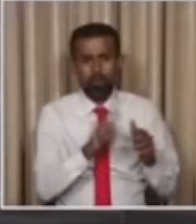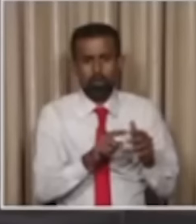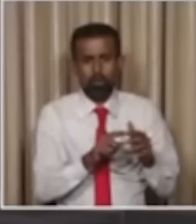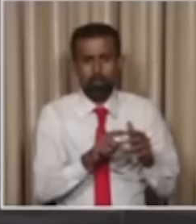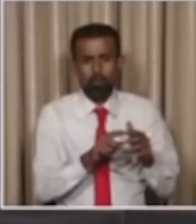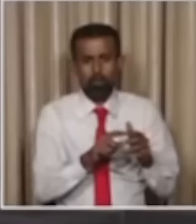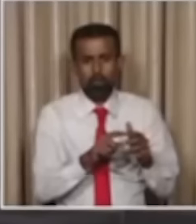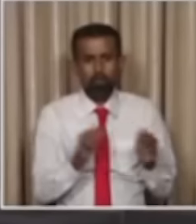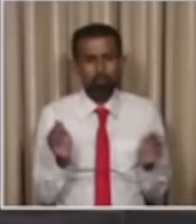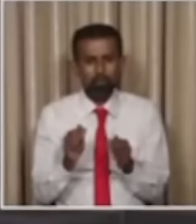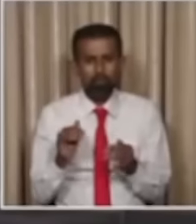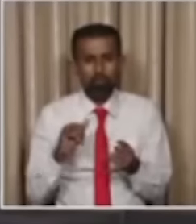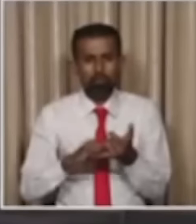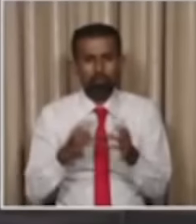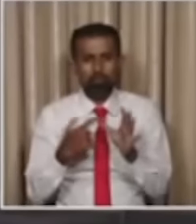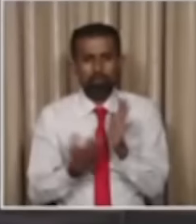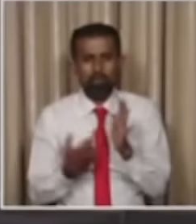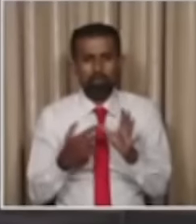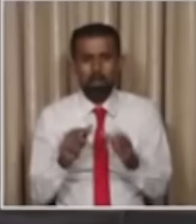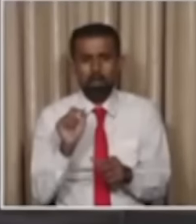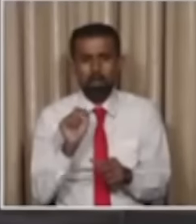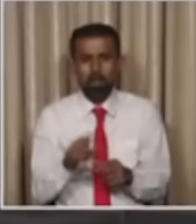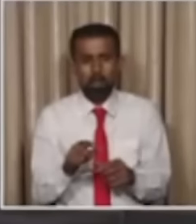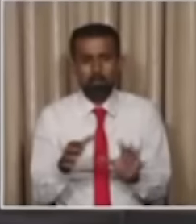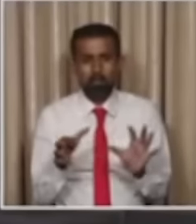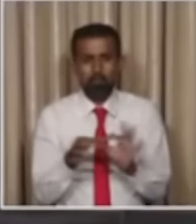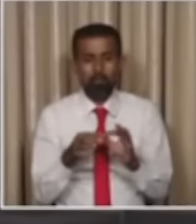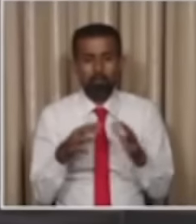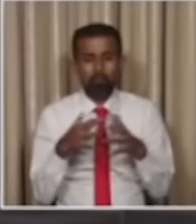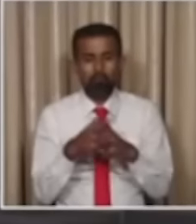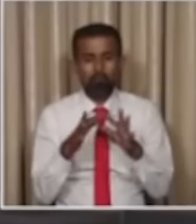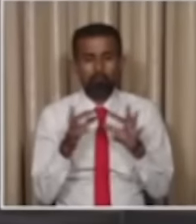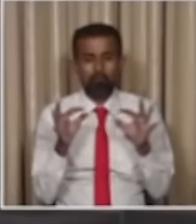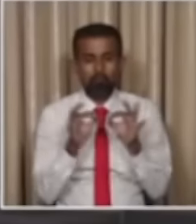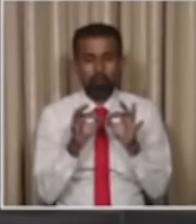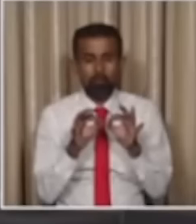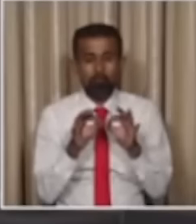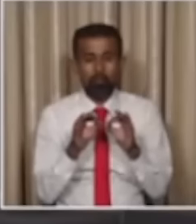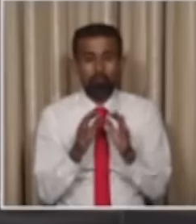සහරාන් නැමැති ශ්‍රී ලාංකිකයෙකුට සම්බන්ධ සමාජ මාධ්‍ය ගිණුමක් පිළිබඳව